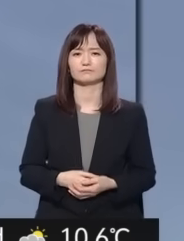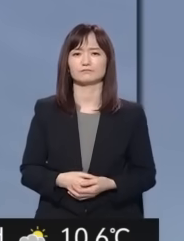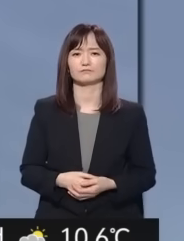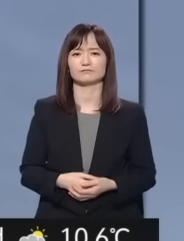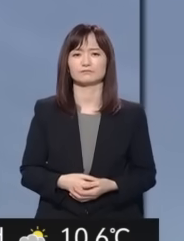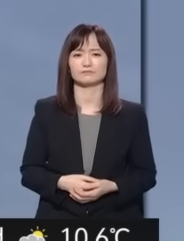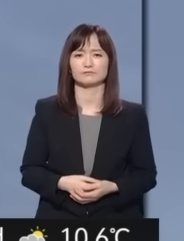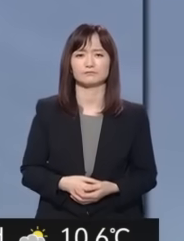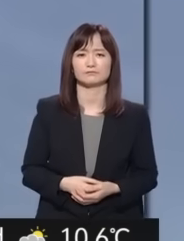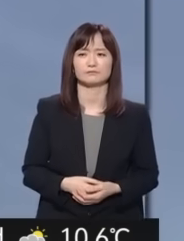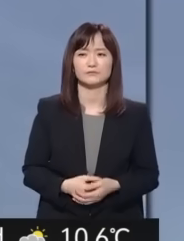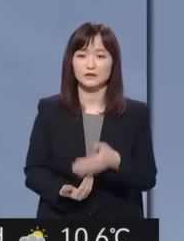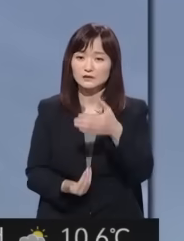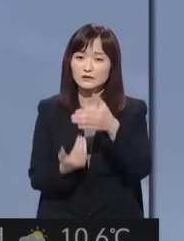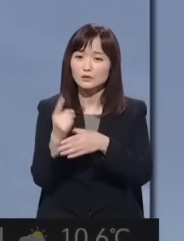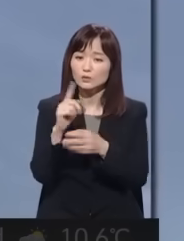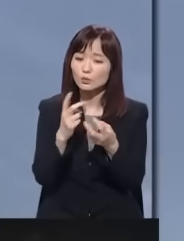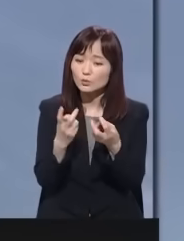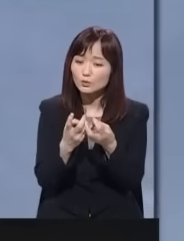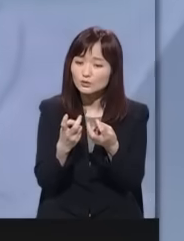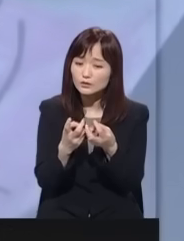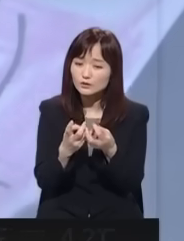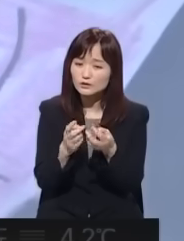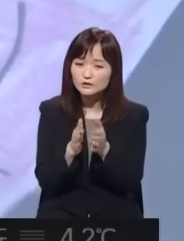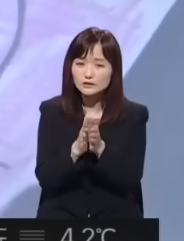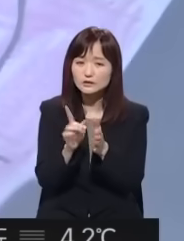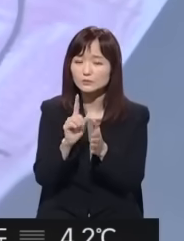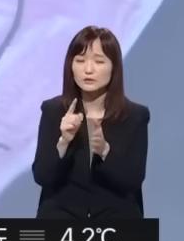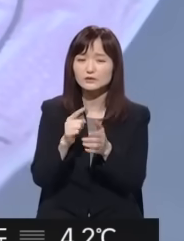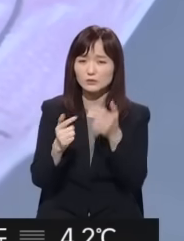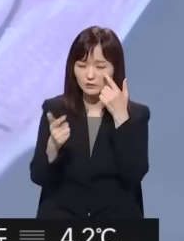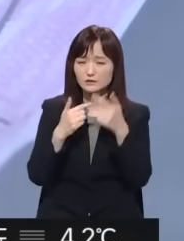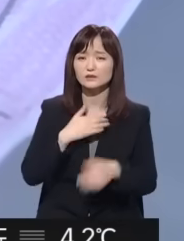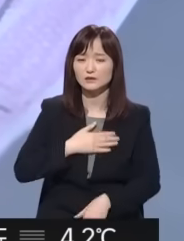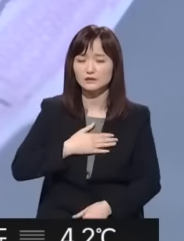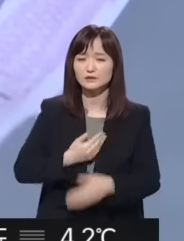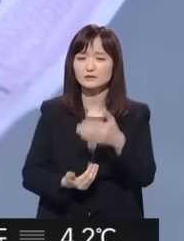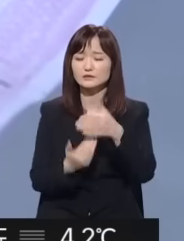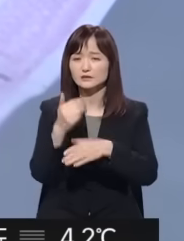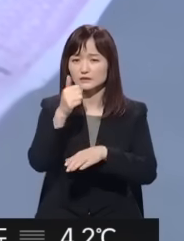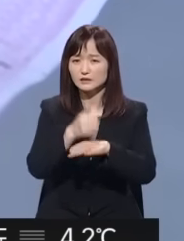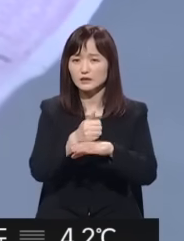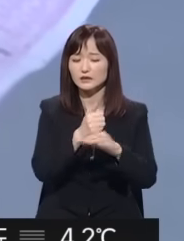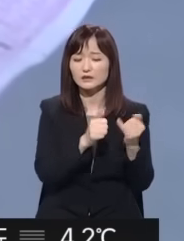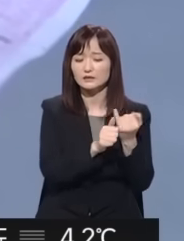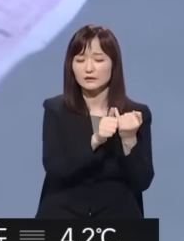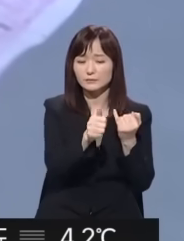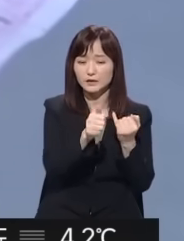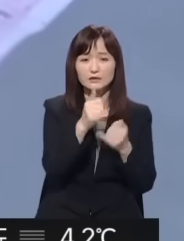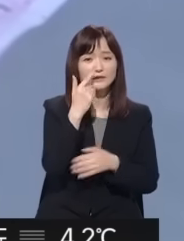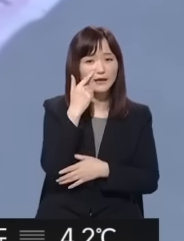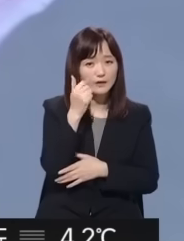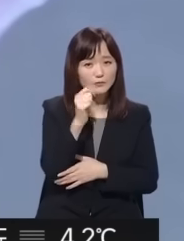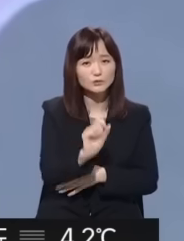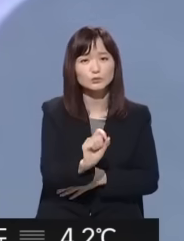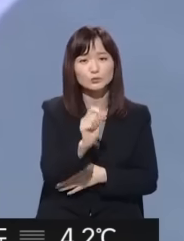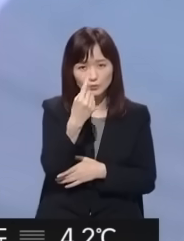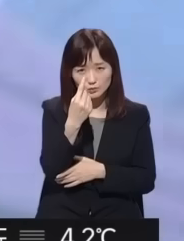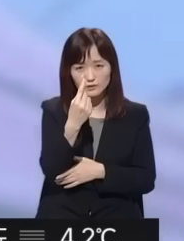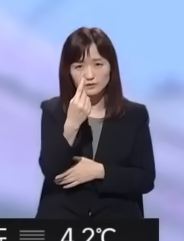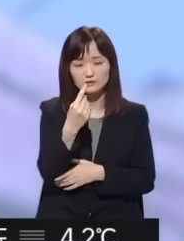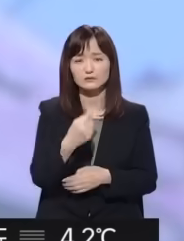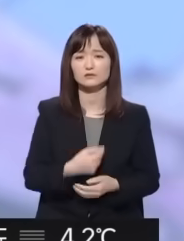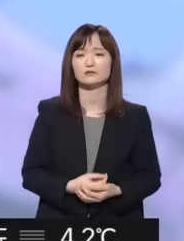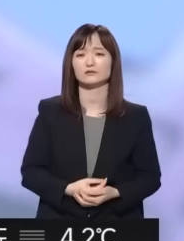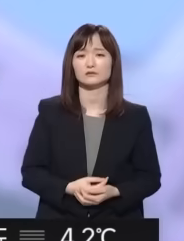사건이 어떻게 이루어졌는지를 조금 더 정확히 알고이 사건의 결과가 남편 저 아버지에 의해서 이루어진 사건이라면